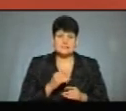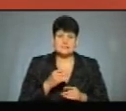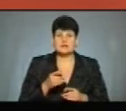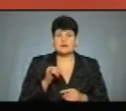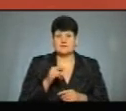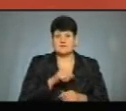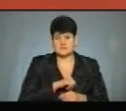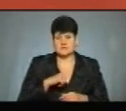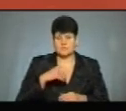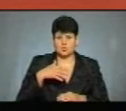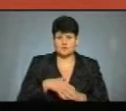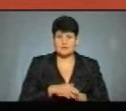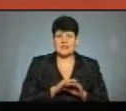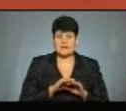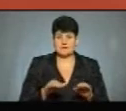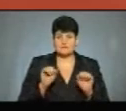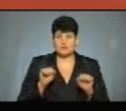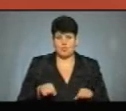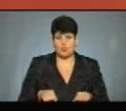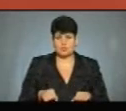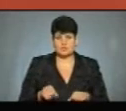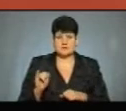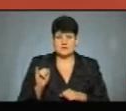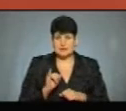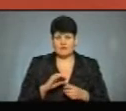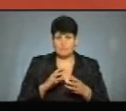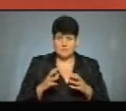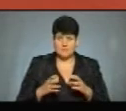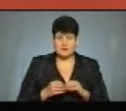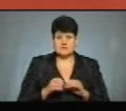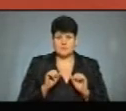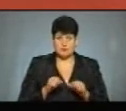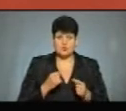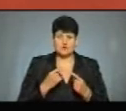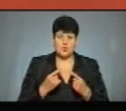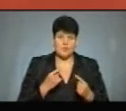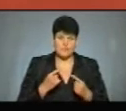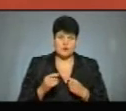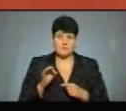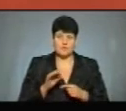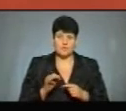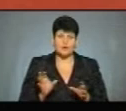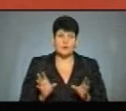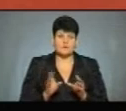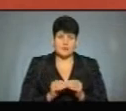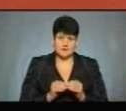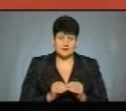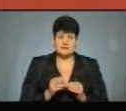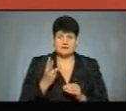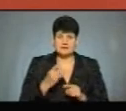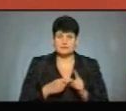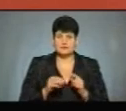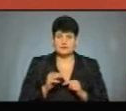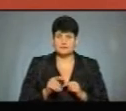сам рівень спроможності і, в принципі, може говорити про дооб'єднання. Все-таки 3,5